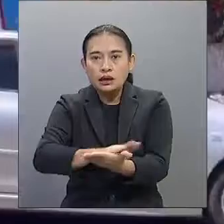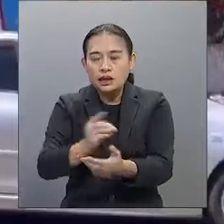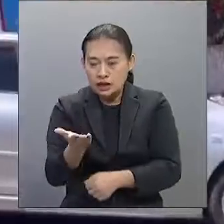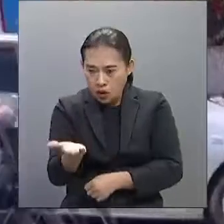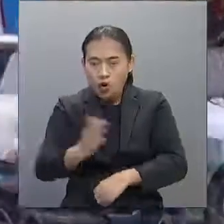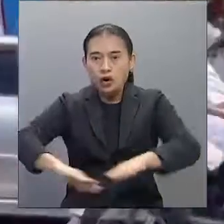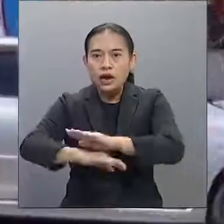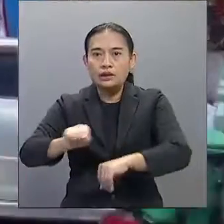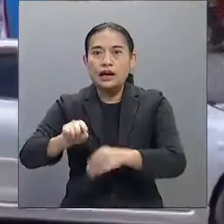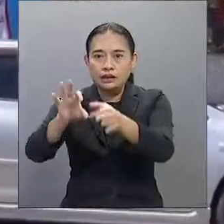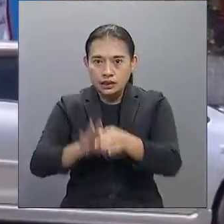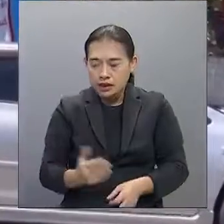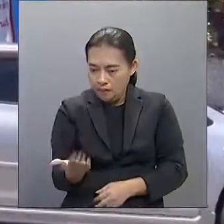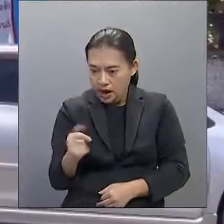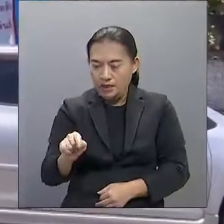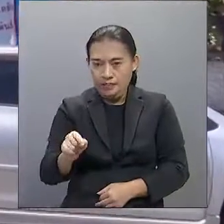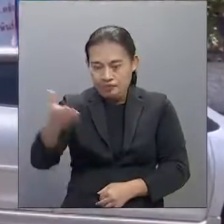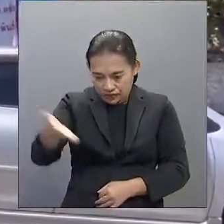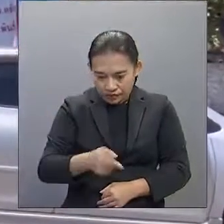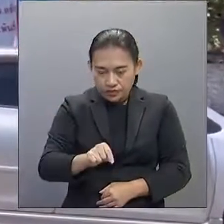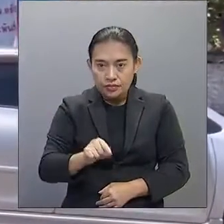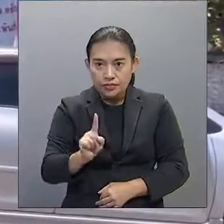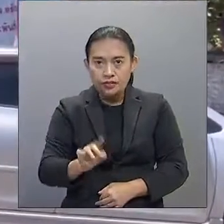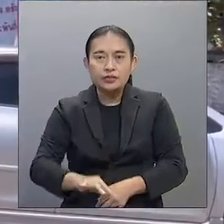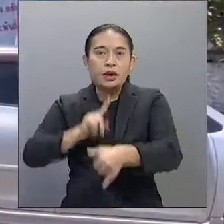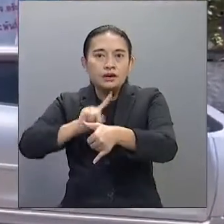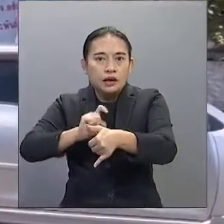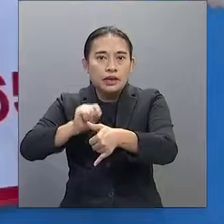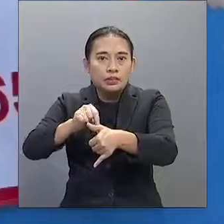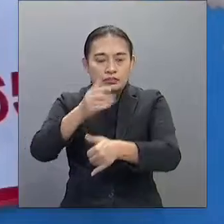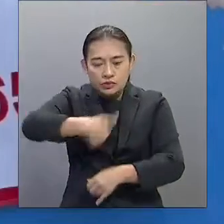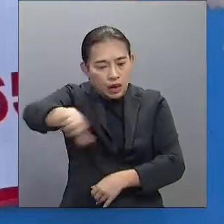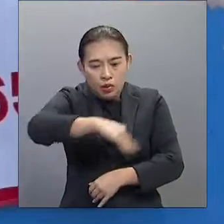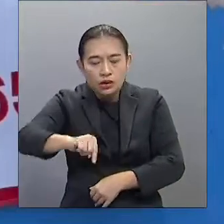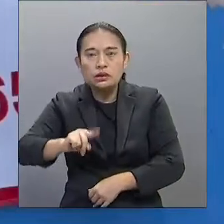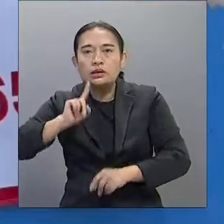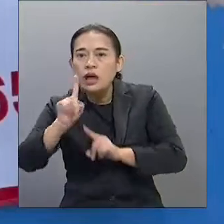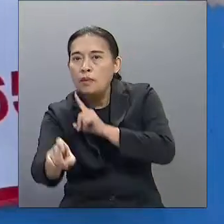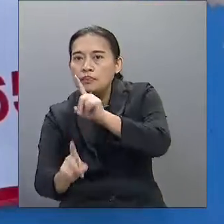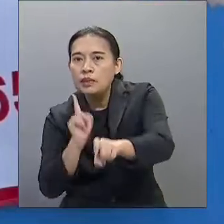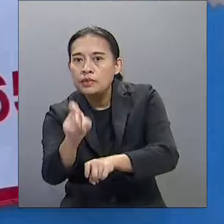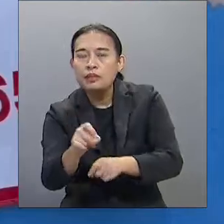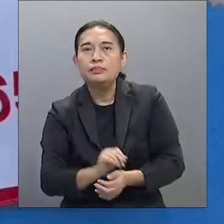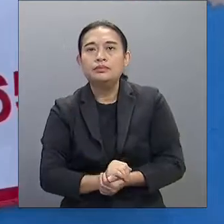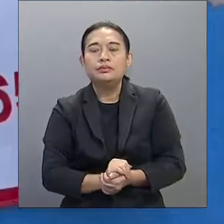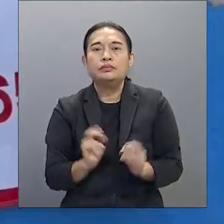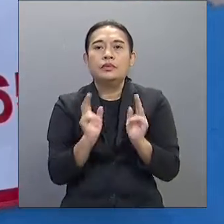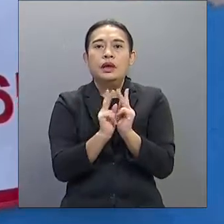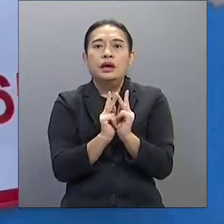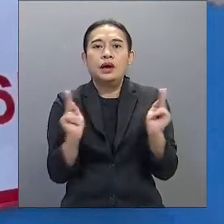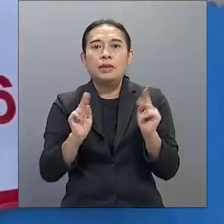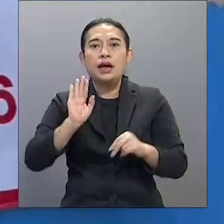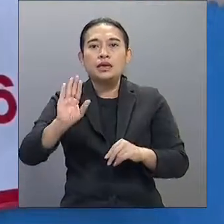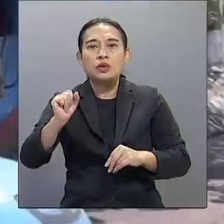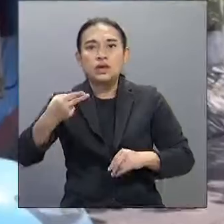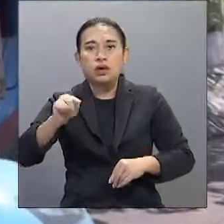ข้องนะคะรวมถผทเกี่ยวข้องเนี่เอาไปสอบปากคำกันทุกคนเลยค่ะและกได้มีคำสั่งให้คณะกรรมการของสห